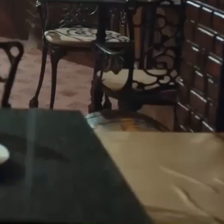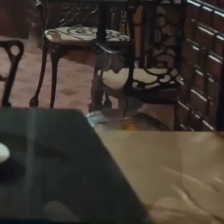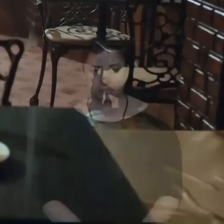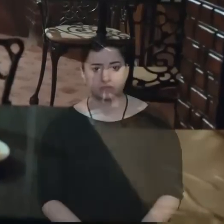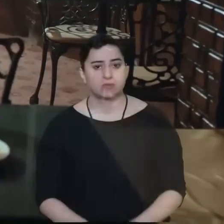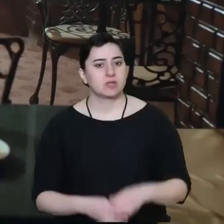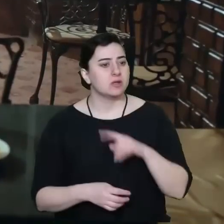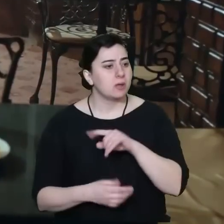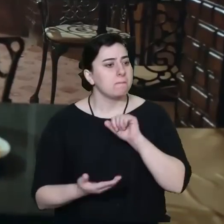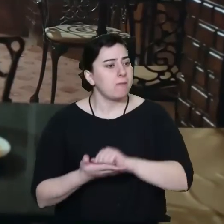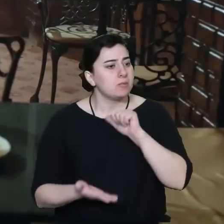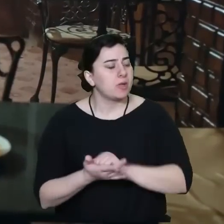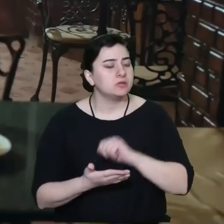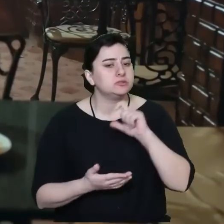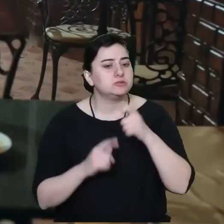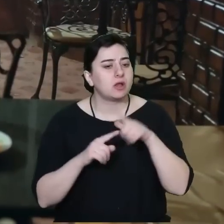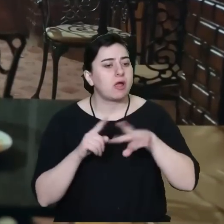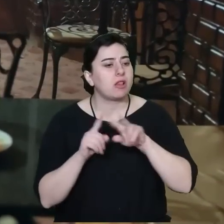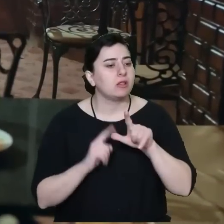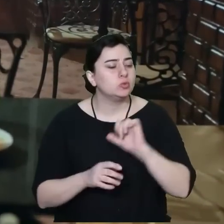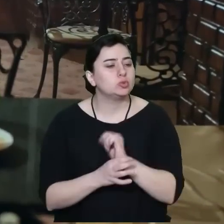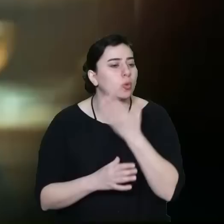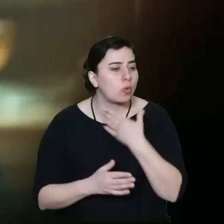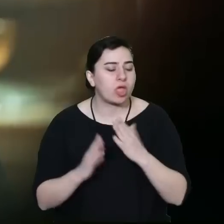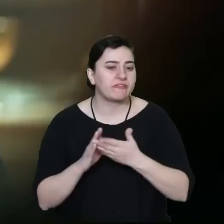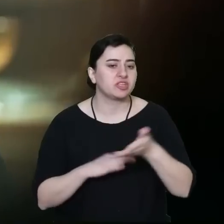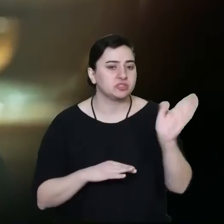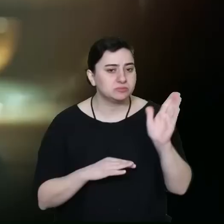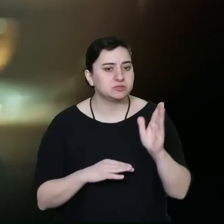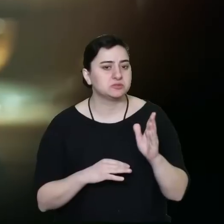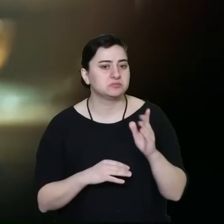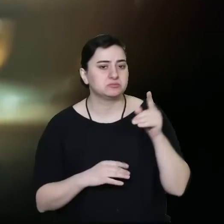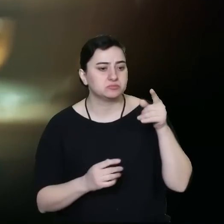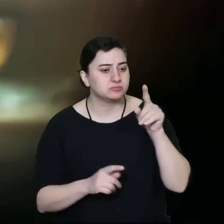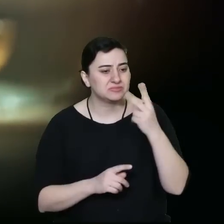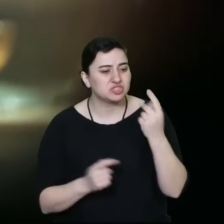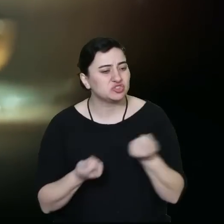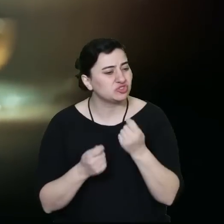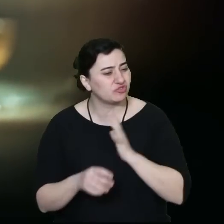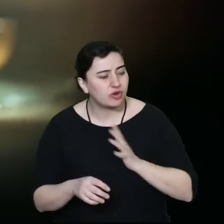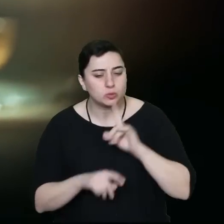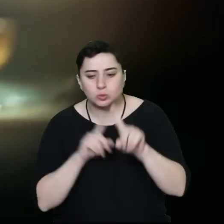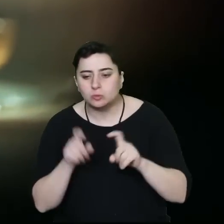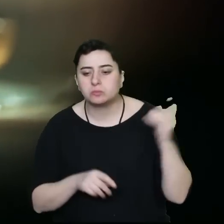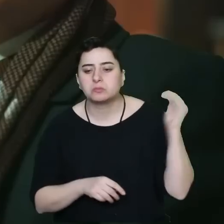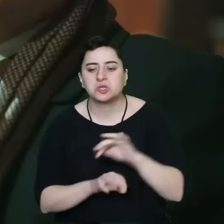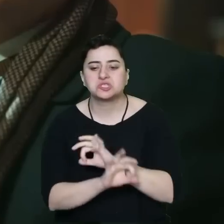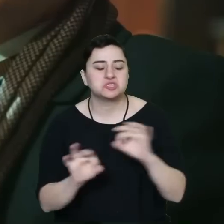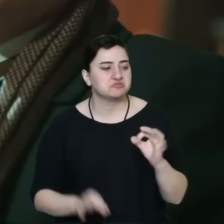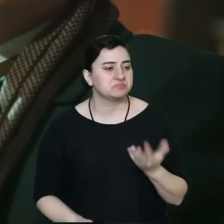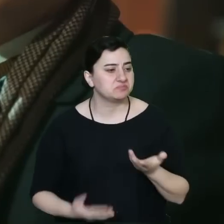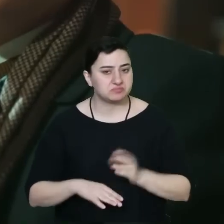Celal Usta matbaada yok. Evine gitmiş. 2 delikanlı vardı çalışan, sordum. Bir daha gelmedi dediler.